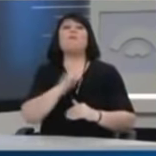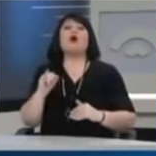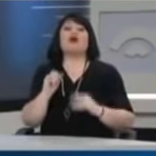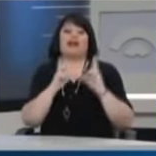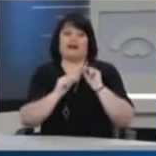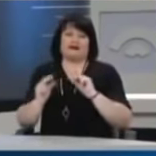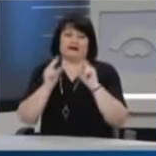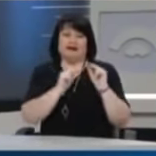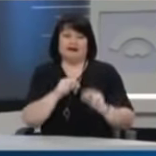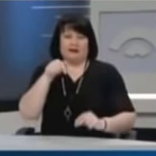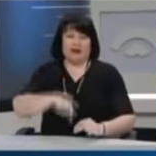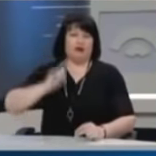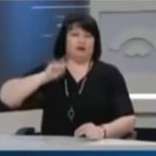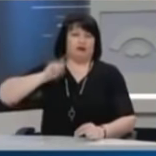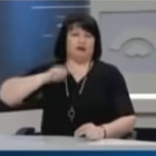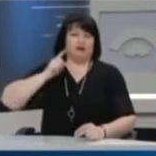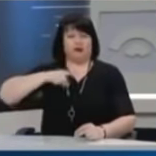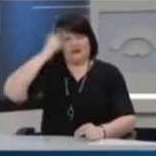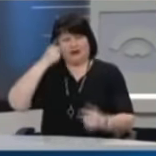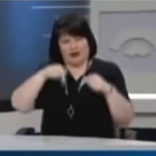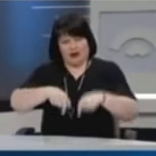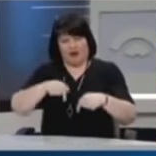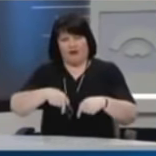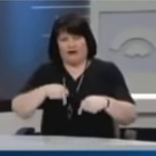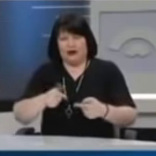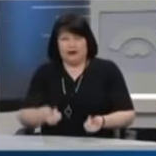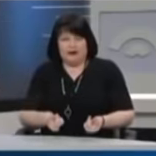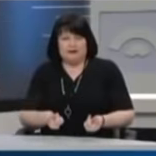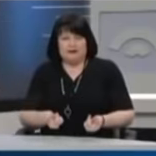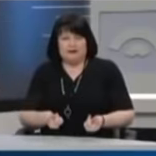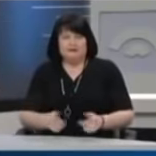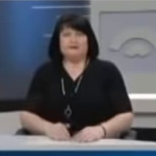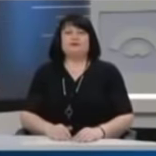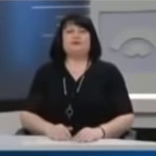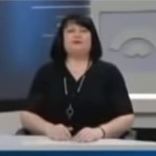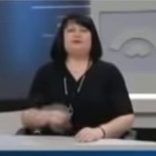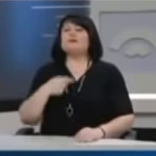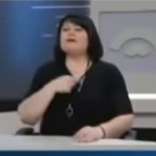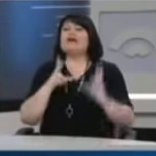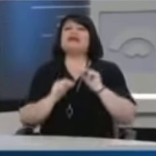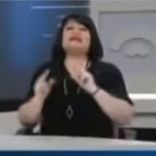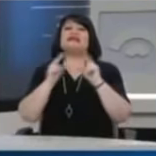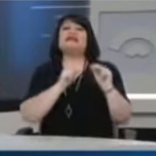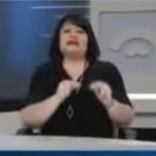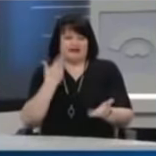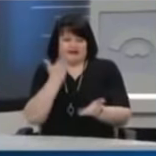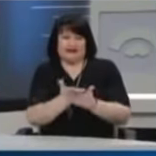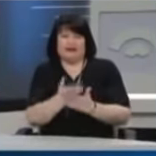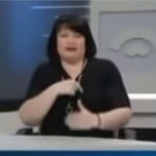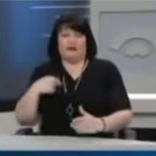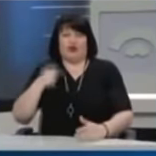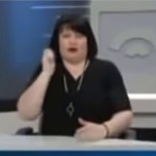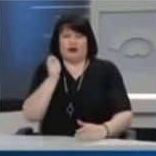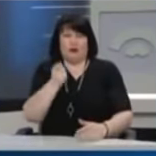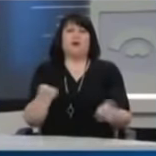συζητήθηκαν, διότι εδώ παραβιάζονται κατάφορα τα δικαιώματα της μειοψηφίας. Προημερησία συζητήσεις που δεν διοργανώθηκαν ποτέ. Θα